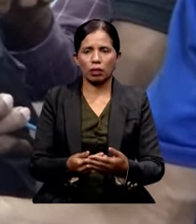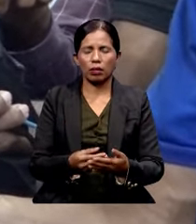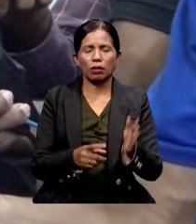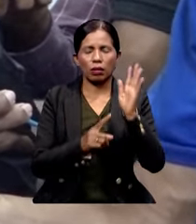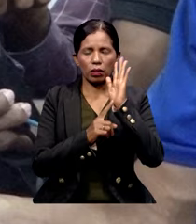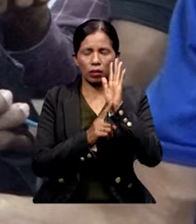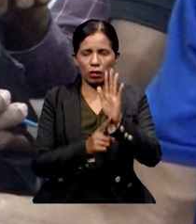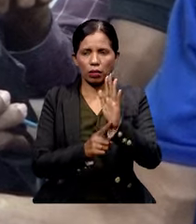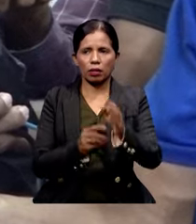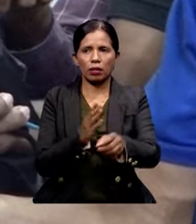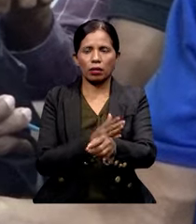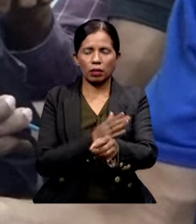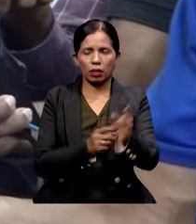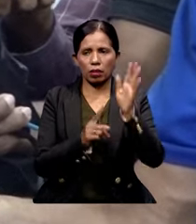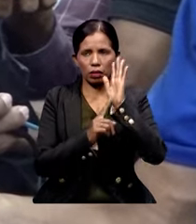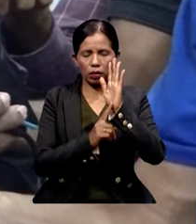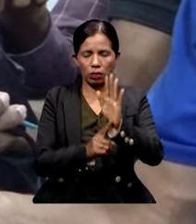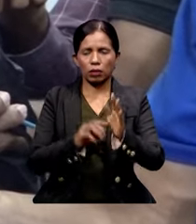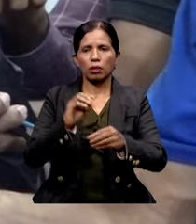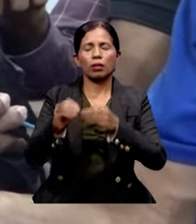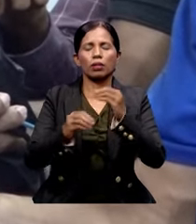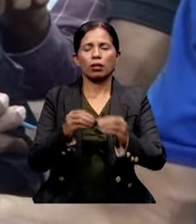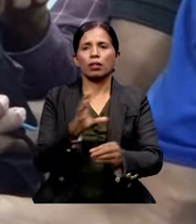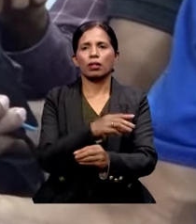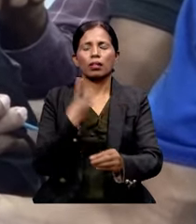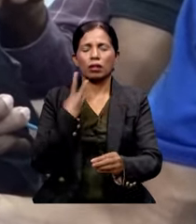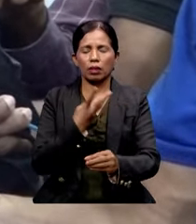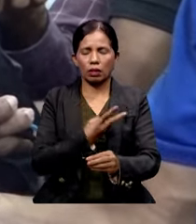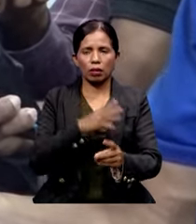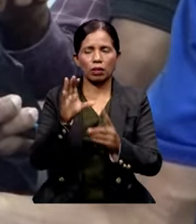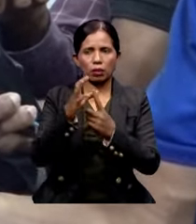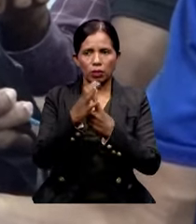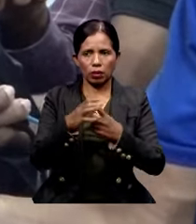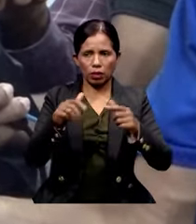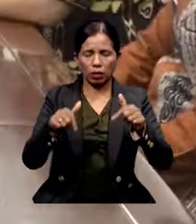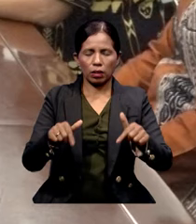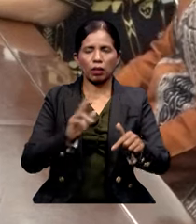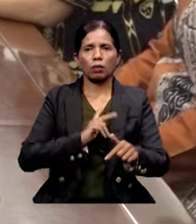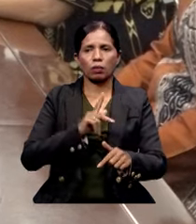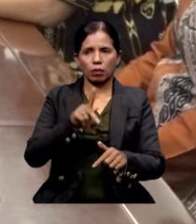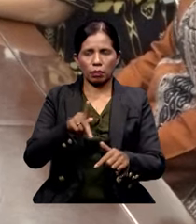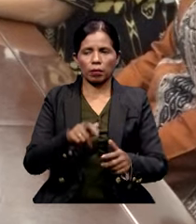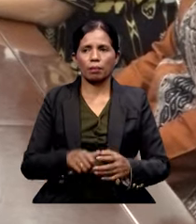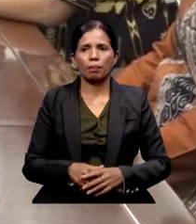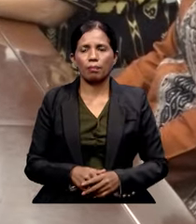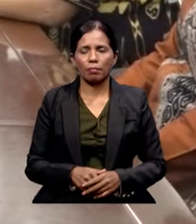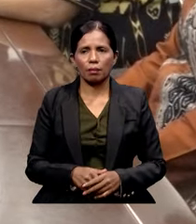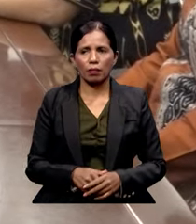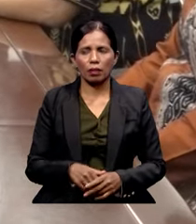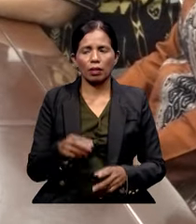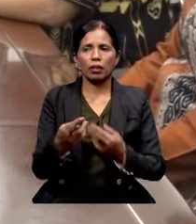mempromosikan mempublikasikan juga budaya-budaya yang ada khususnya di kota Kupang Des timorleste